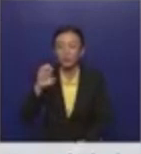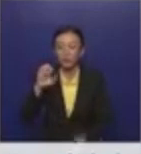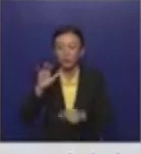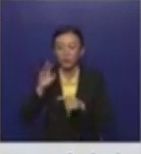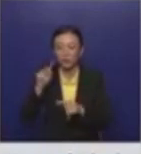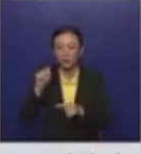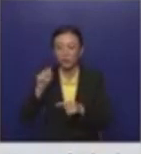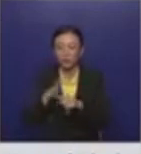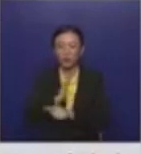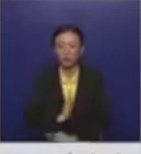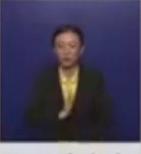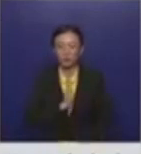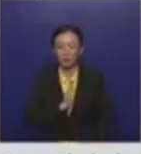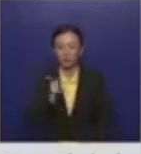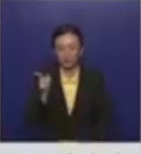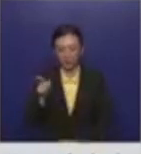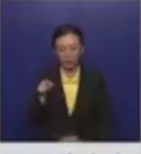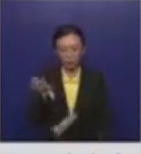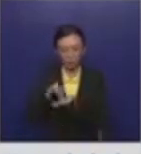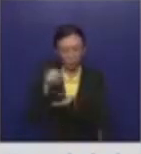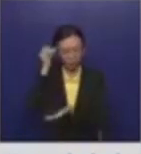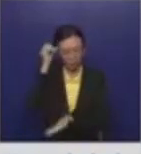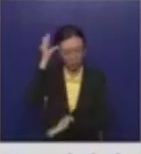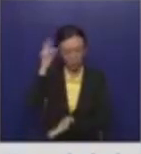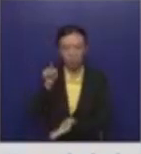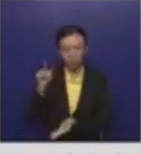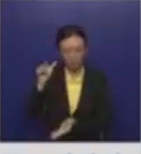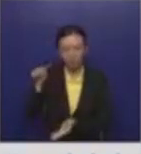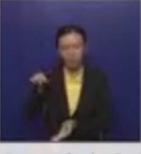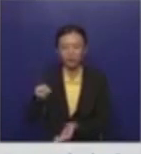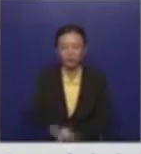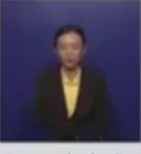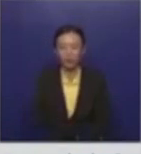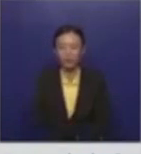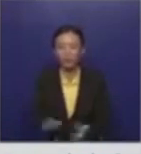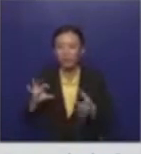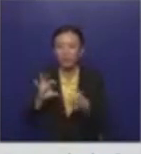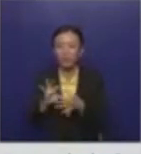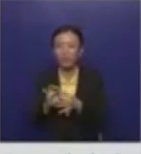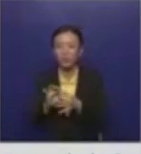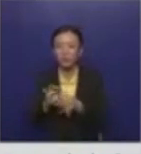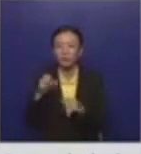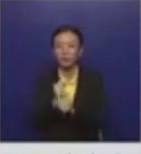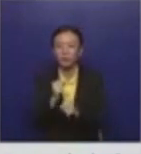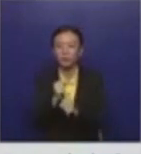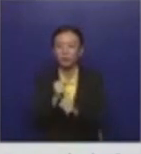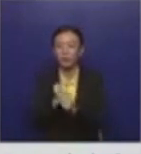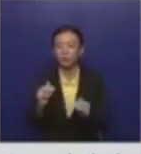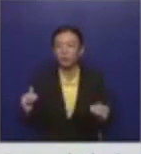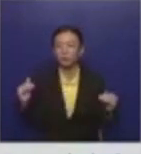งในเรื่องนี้ข้อห่วงใยหลายเรื่องนะครับท่านมีวัตถุประสงค์หลายเรื่องโดยเฉพาะเรื่องการสร้างความเป็นธรรมให้ผู้ประกอบ